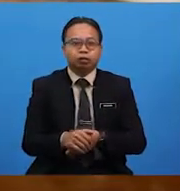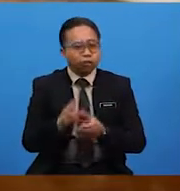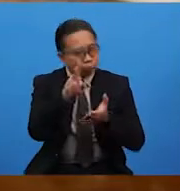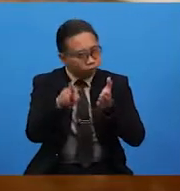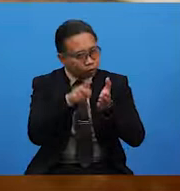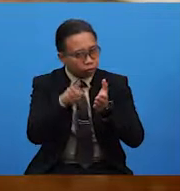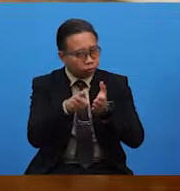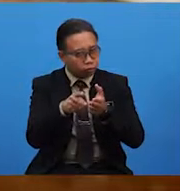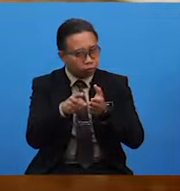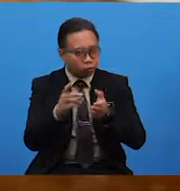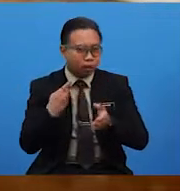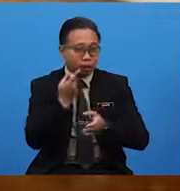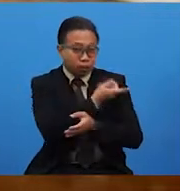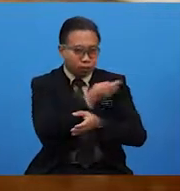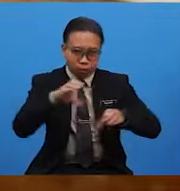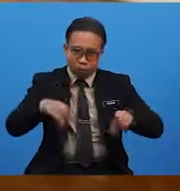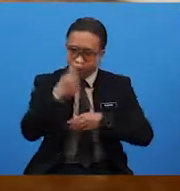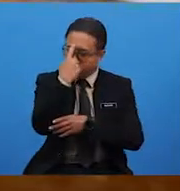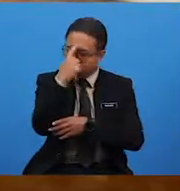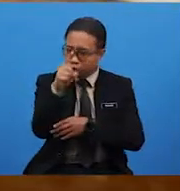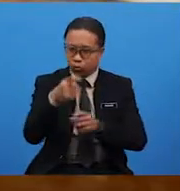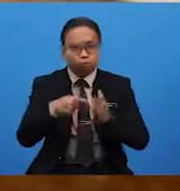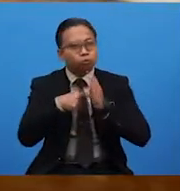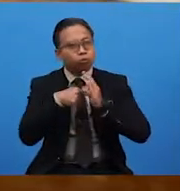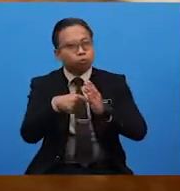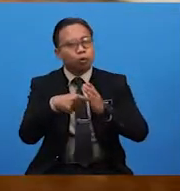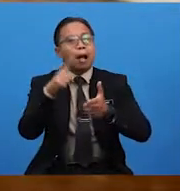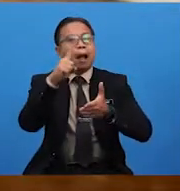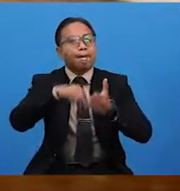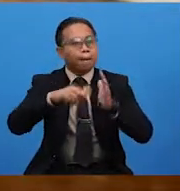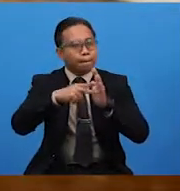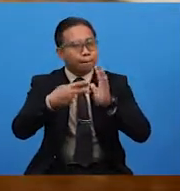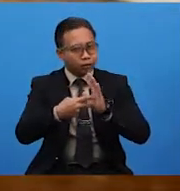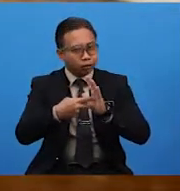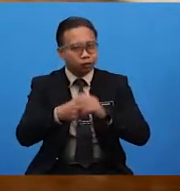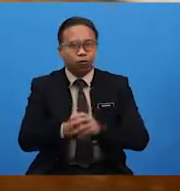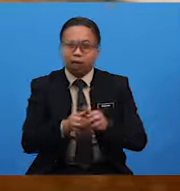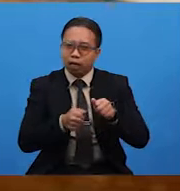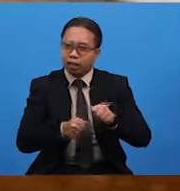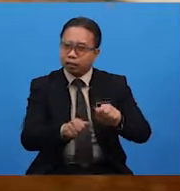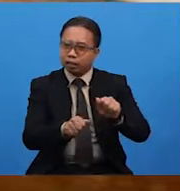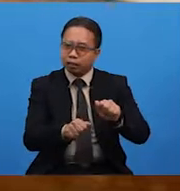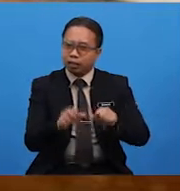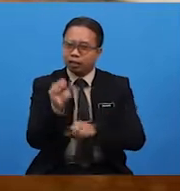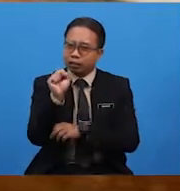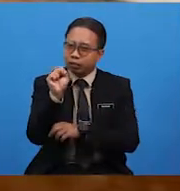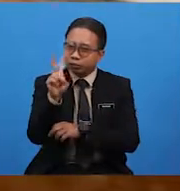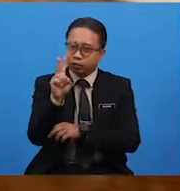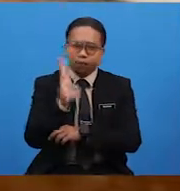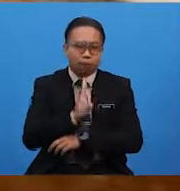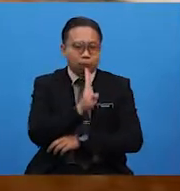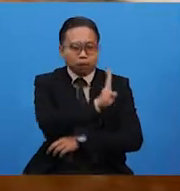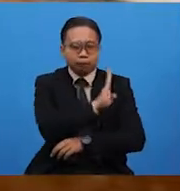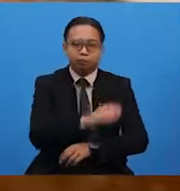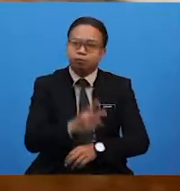widyo yang telah kami sediakan untuk menunjukkan kepada anda semua apa yang Masukkan dengan aliran seni visual barat